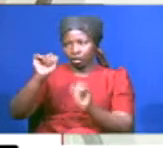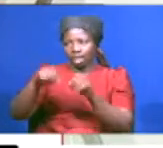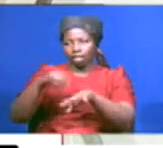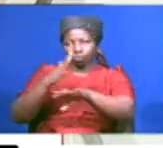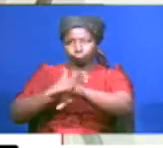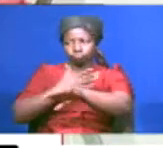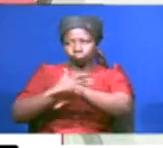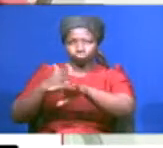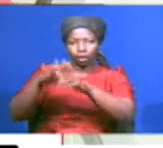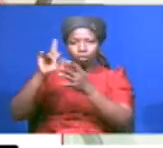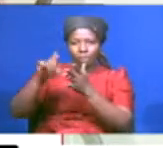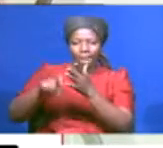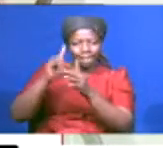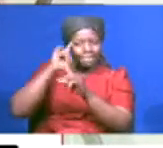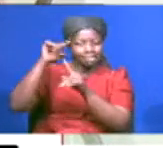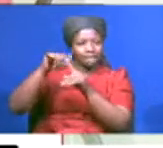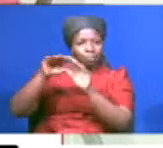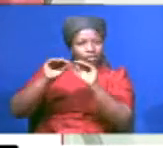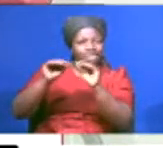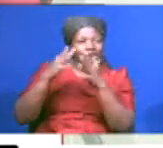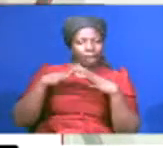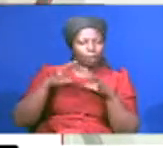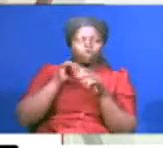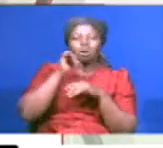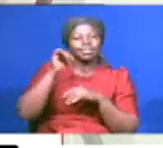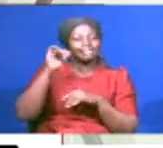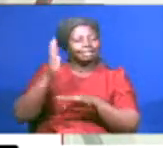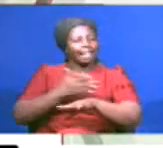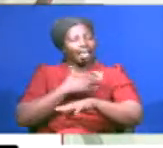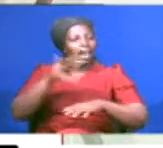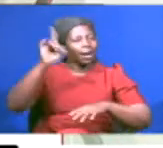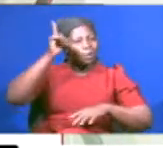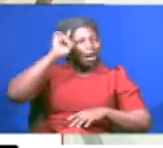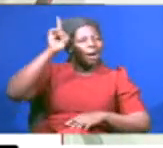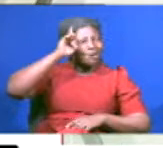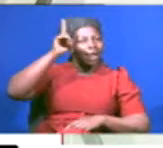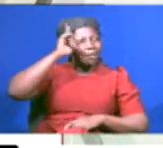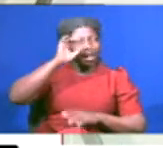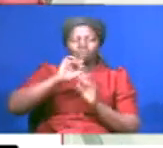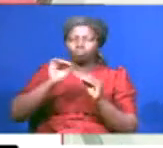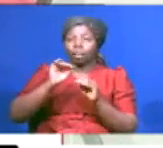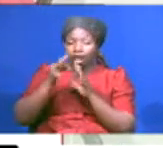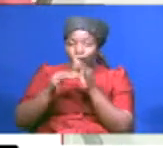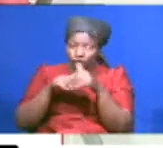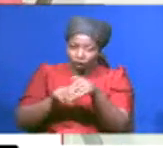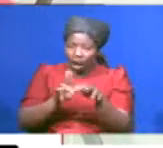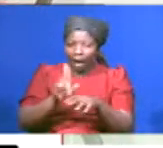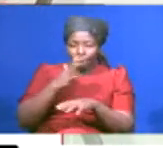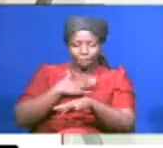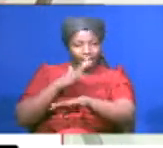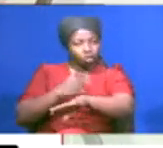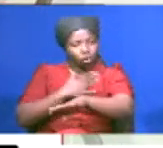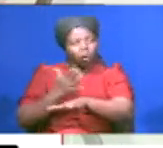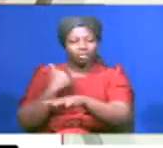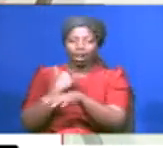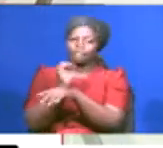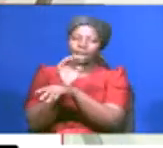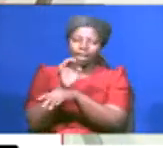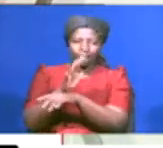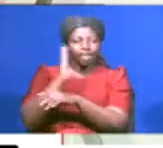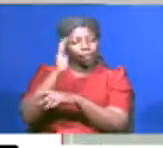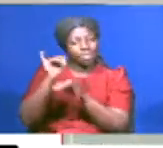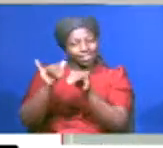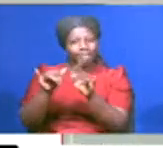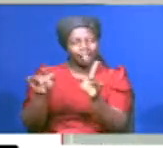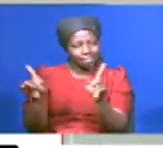vya kuelimisha watu. Simbi nyimbo hivi hivi. Nyimbo zangu zote ukifuatilia ni nyimbo ziko na mawaidha. Yeah. Na zitadumu namna hiyo.